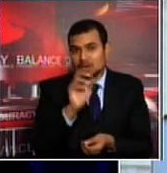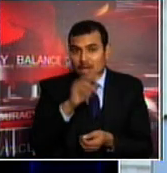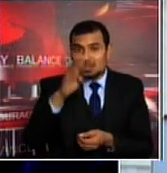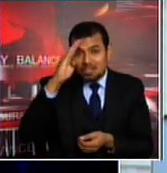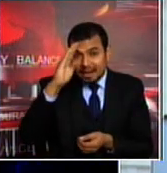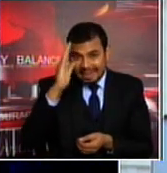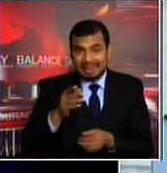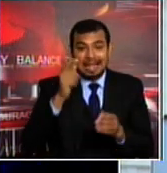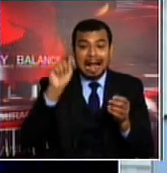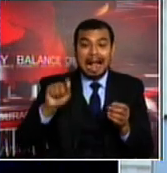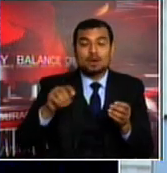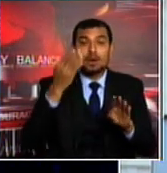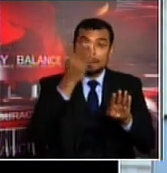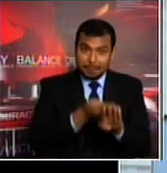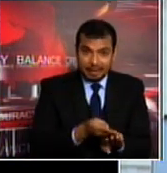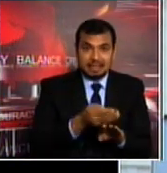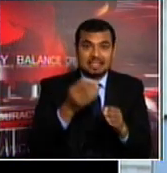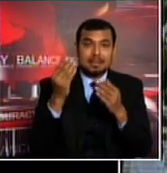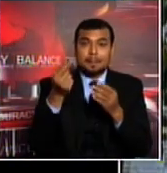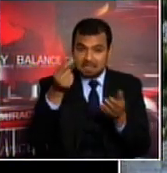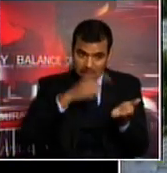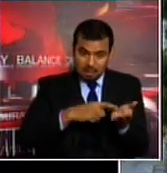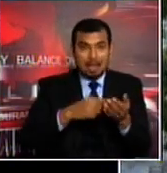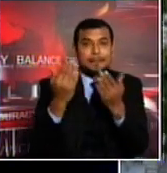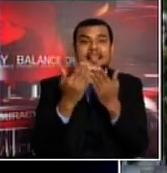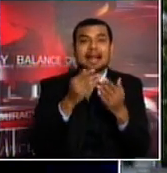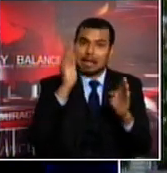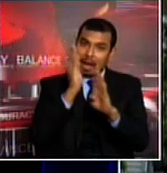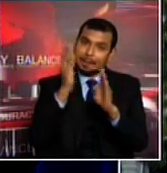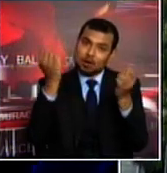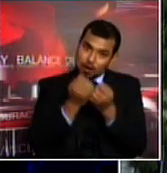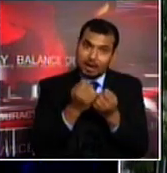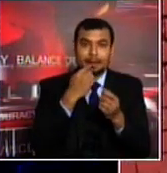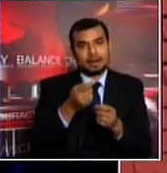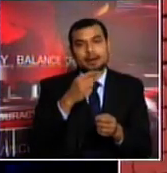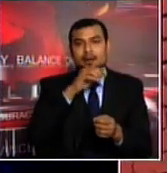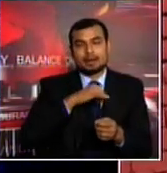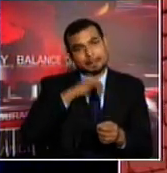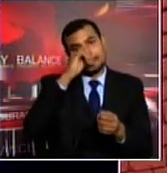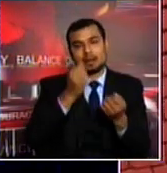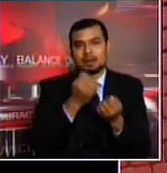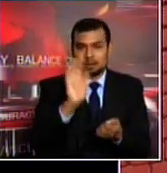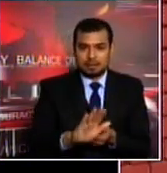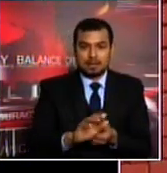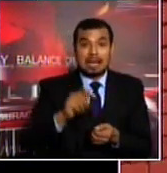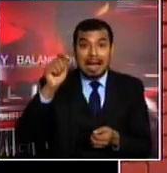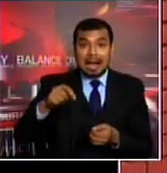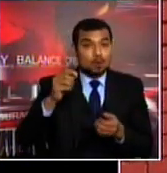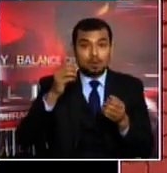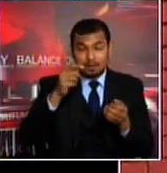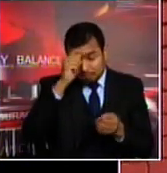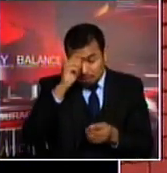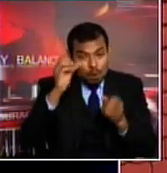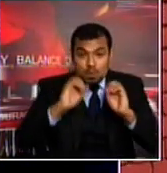भने कानुन विपरीत शुल्क लिने विद्यालयलाई कारवाही गरिने रटान जारी राख्छ। कानुन पालन नगर्ने त अनिवार्य कारवाहीको दायरामा ल्याउनै